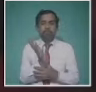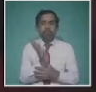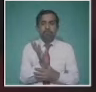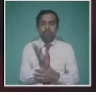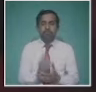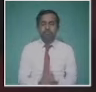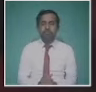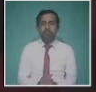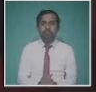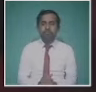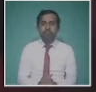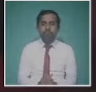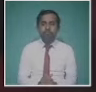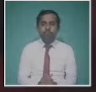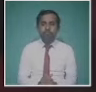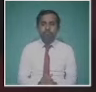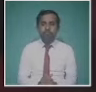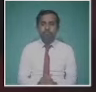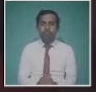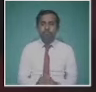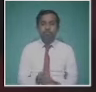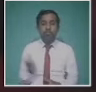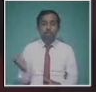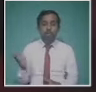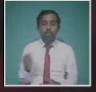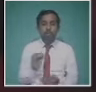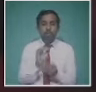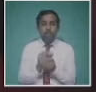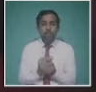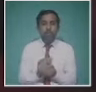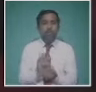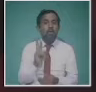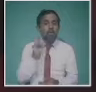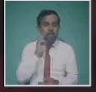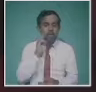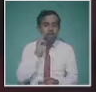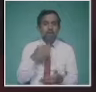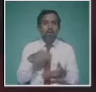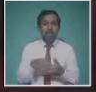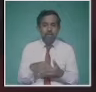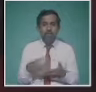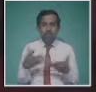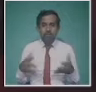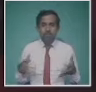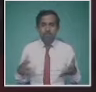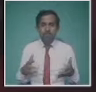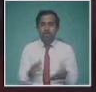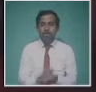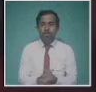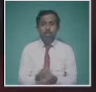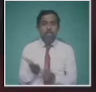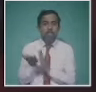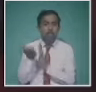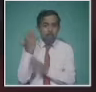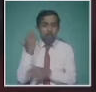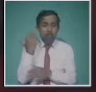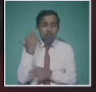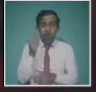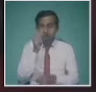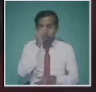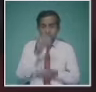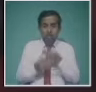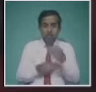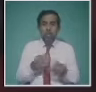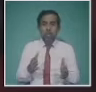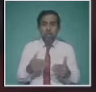කට්ටිය. හැබැයි මේගොල්ලන්ට ආරක්ෂාව රනිල් වික්‍රමසිංහ මහත්තයාගෙන් ලැබිලා තියෙනවා. මොකද පහුගිය කාලේ ජාවාරම් කරපු